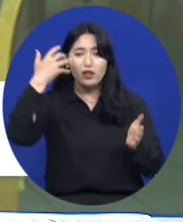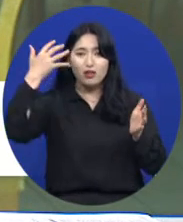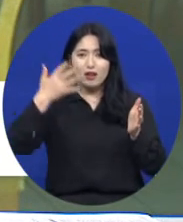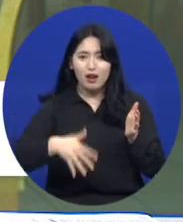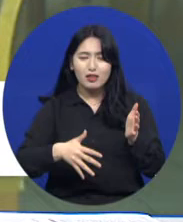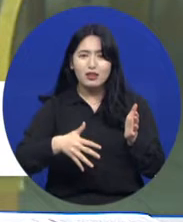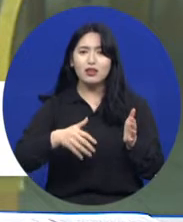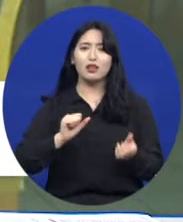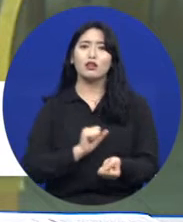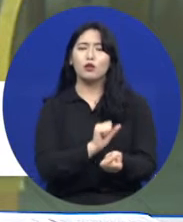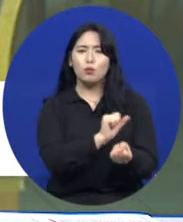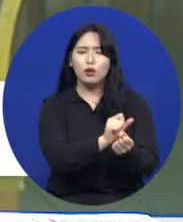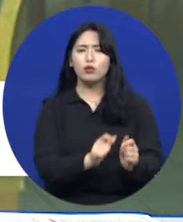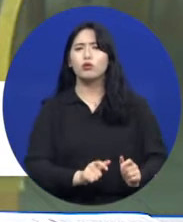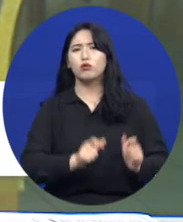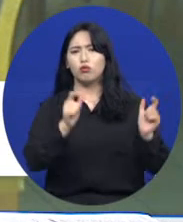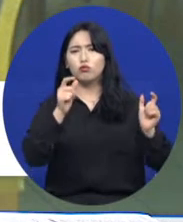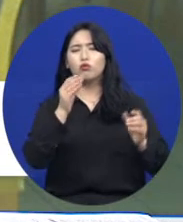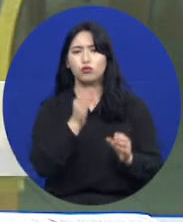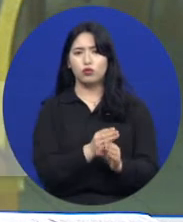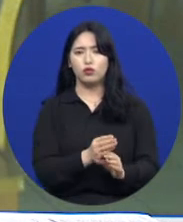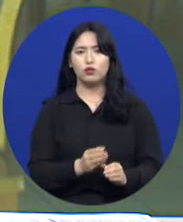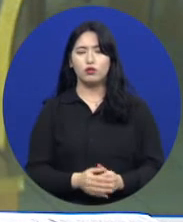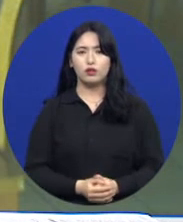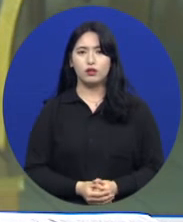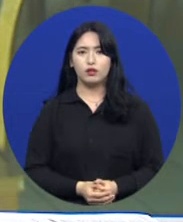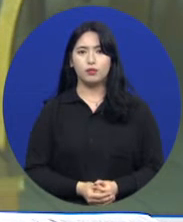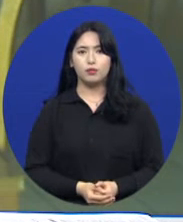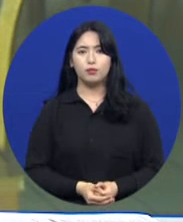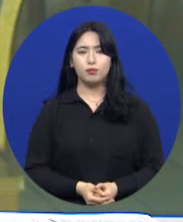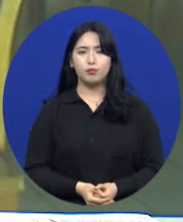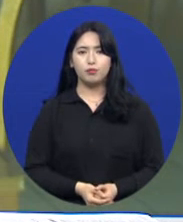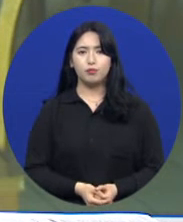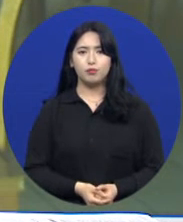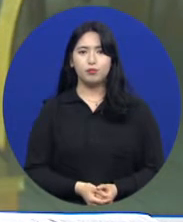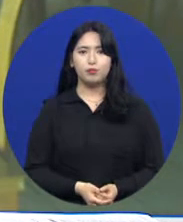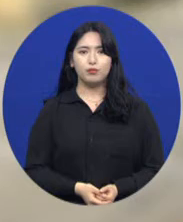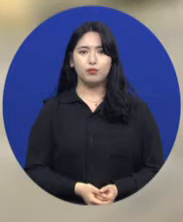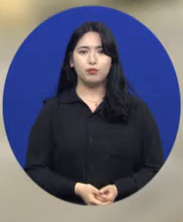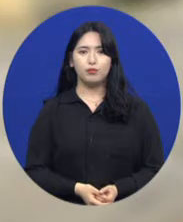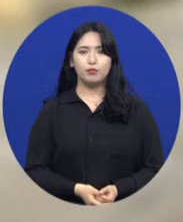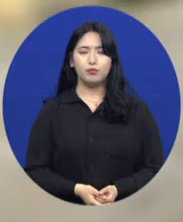조용한 전파도 증가하고 있습니다. 김항석 기자입니다.